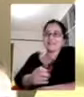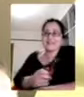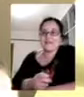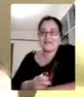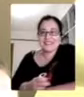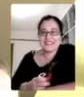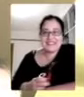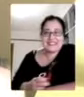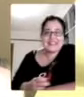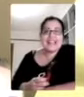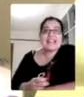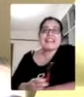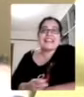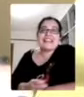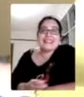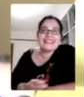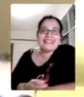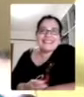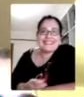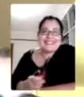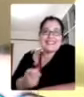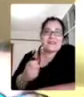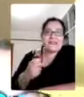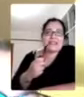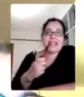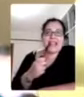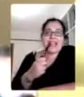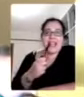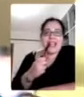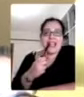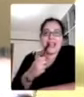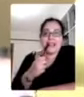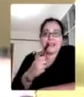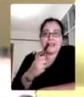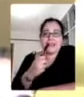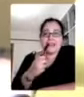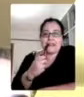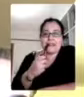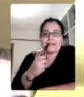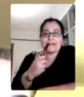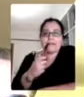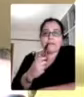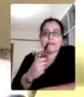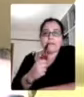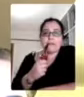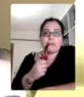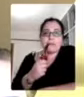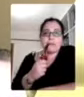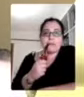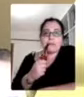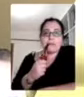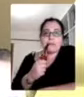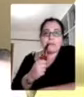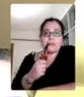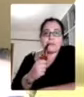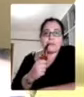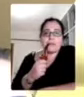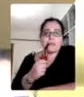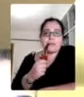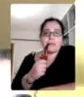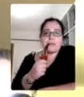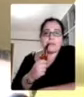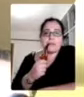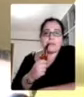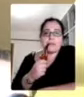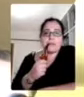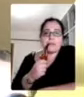Çekmiş. İlhan Bey, pipo çekilerek içilmesi için icat edilmiş bir şey değil. Yani eğer içinize çekiyorsanız sakın yapmayın öyle bir